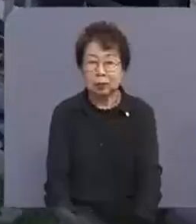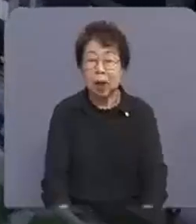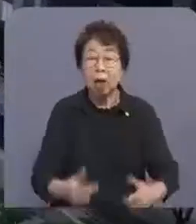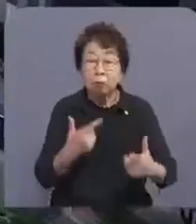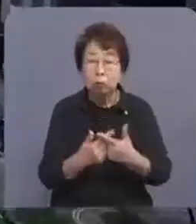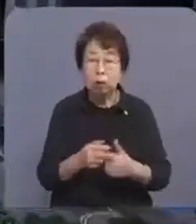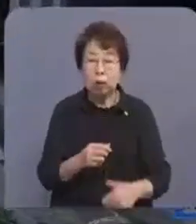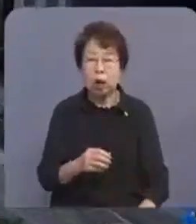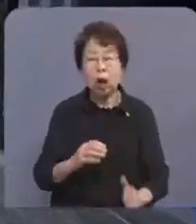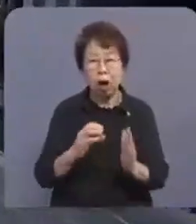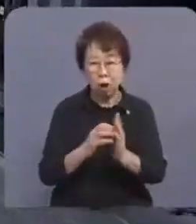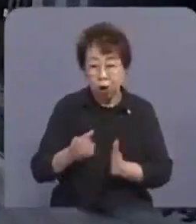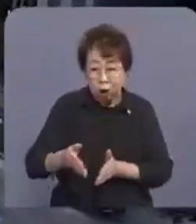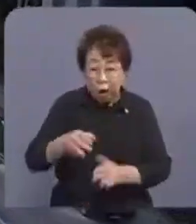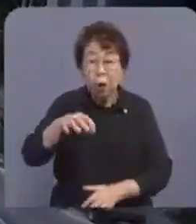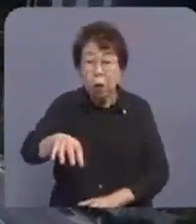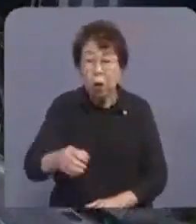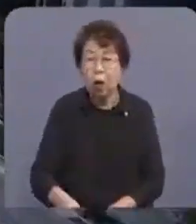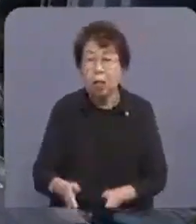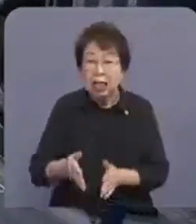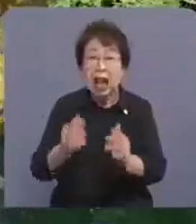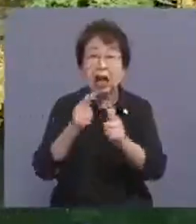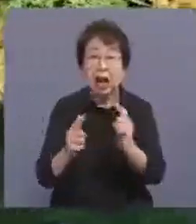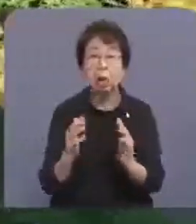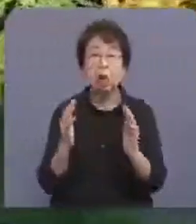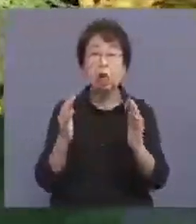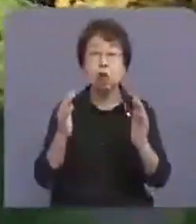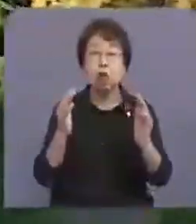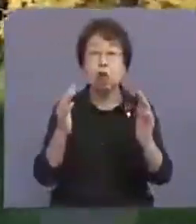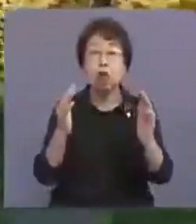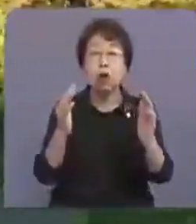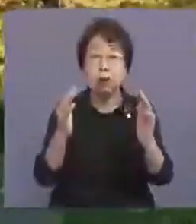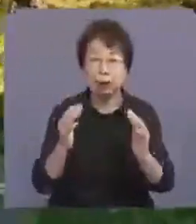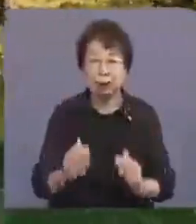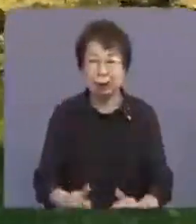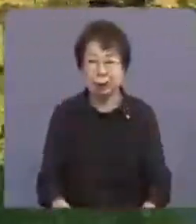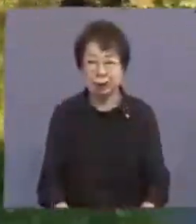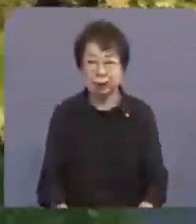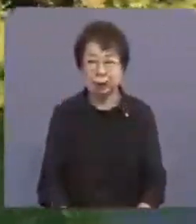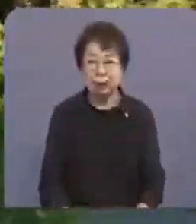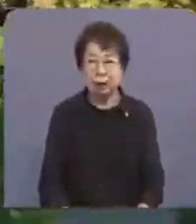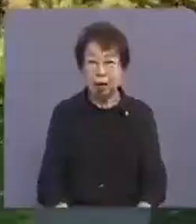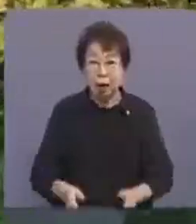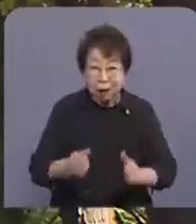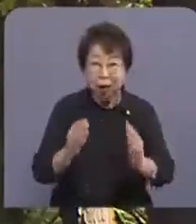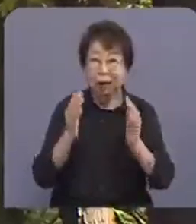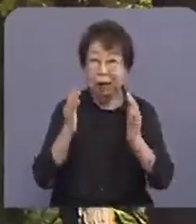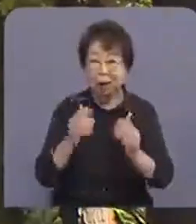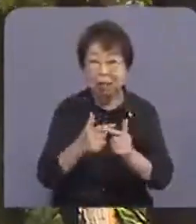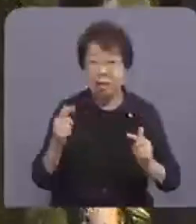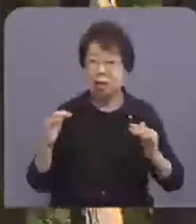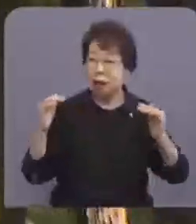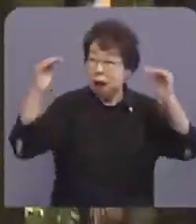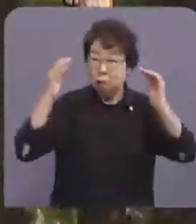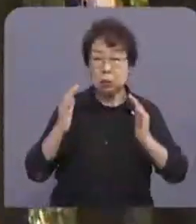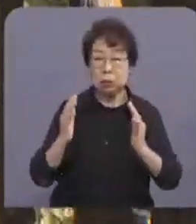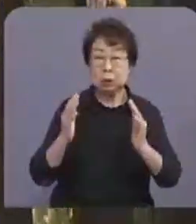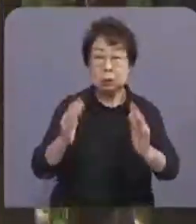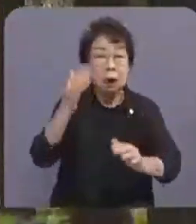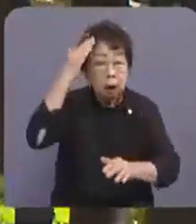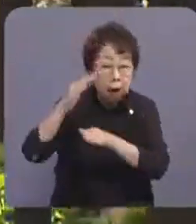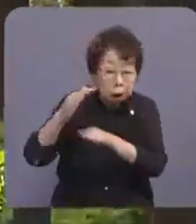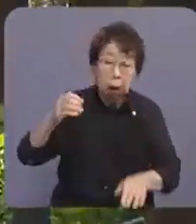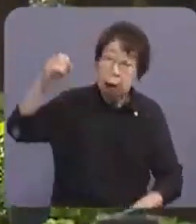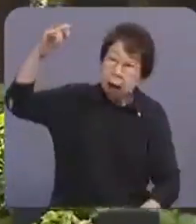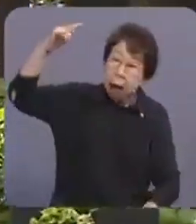부산 거제대로 바로 옆, 긴 가로수가 거리를 가득 채우고 있습니다. 대로를 에워싼 키 큰 나무 덕에 그늘이죠.